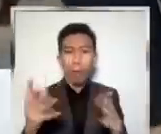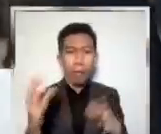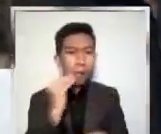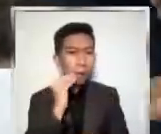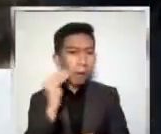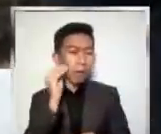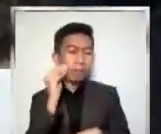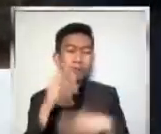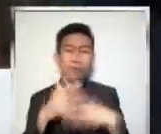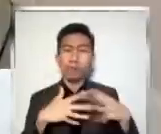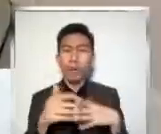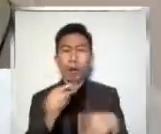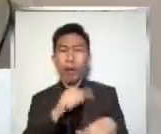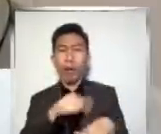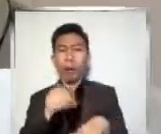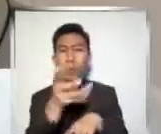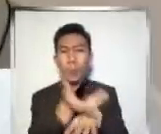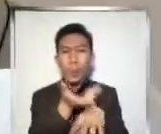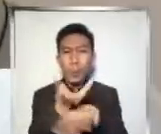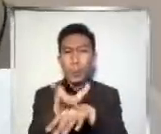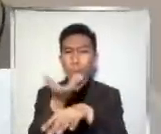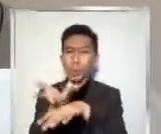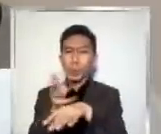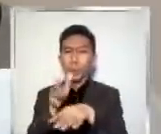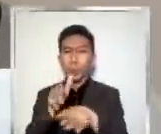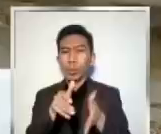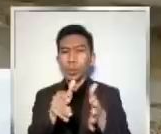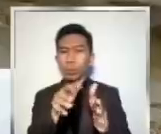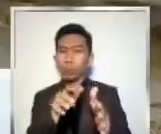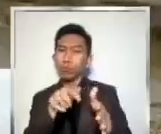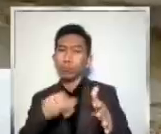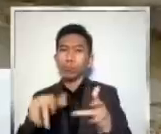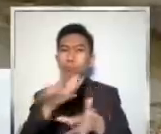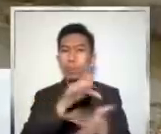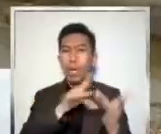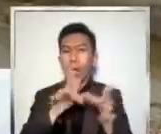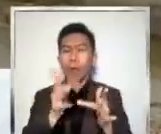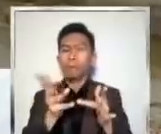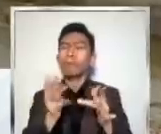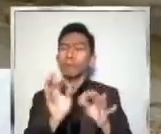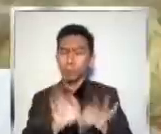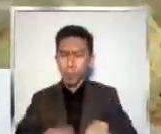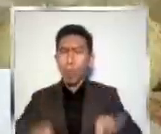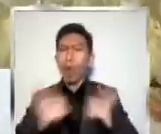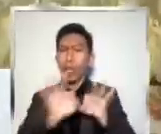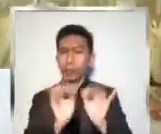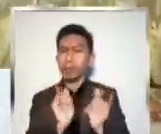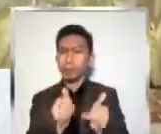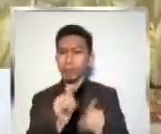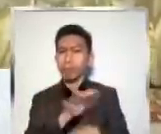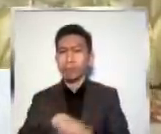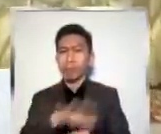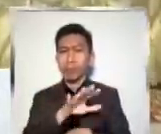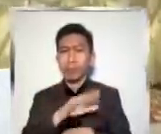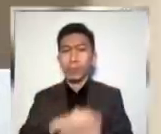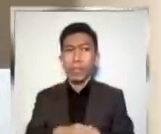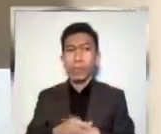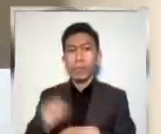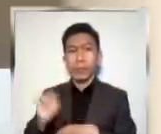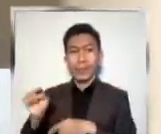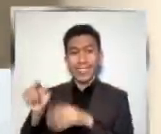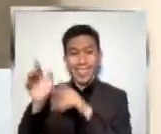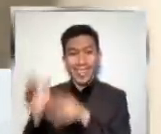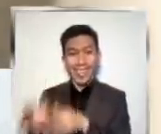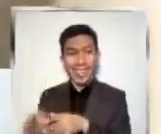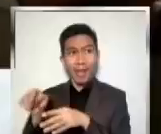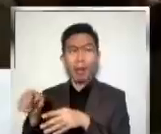taong grasa, sila ay mahalaga. Isa sa mga hinugasan ng paa ay ang mahigit 20 taong nakatira sa lansangan